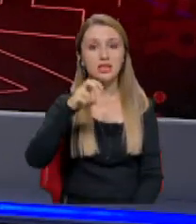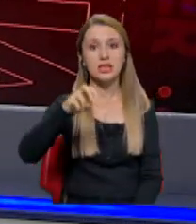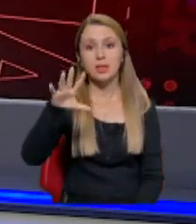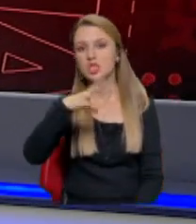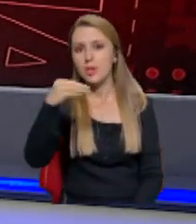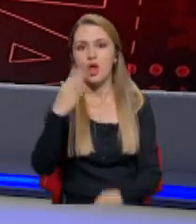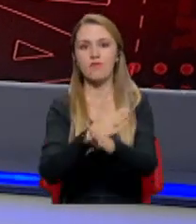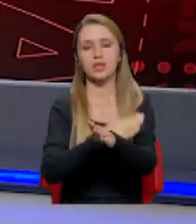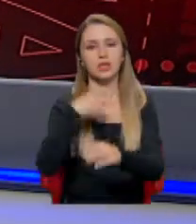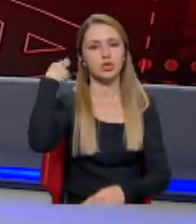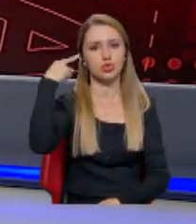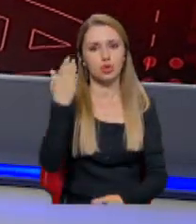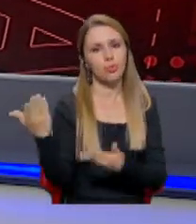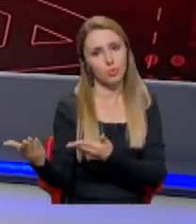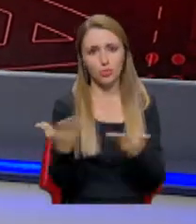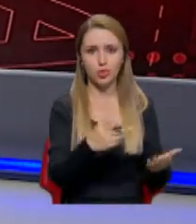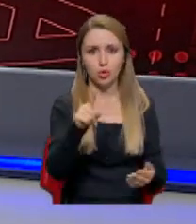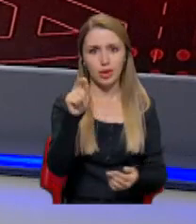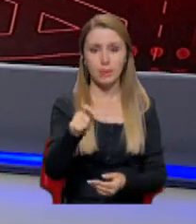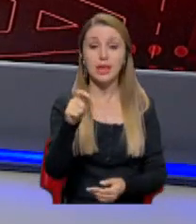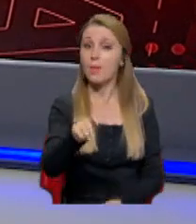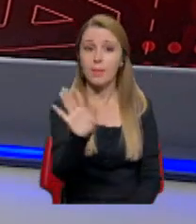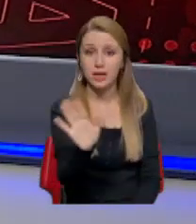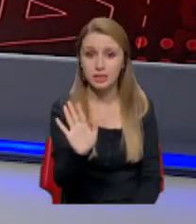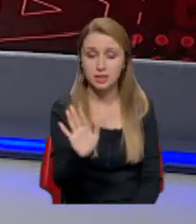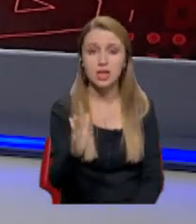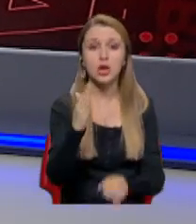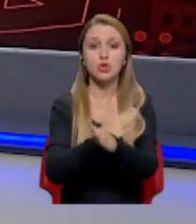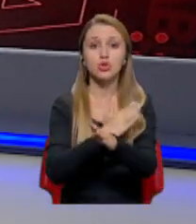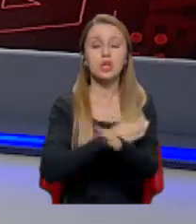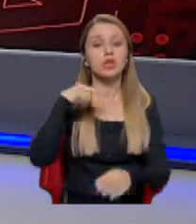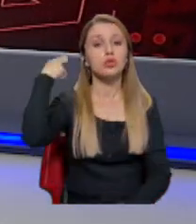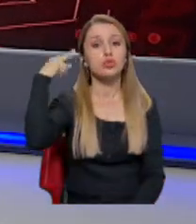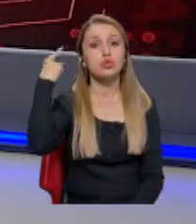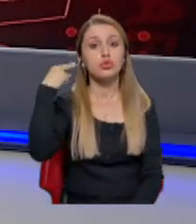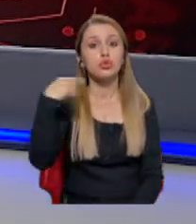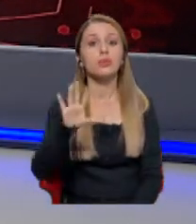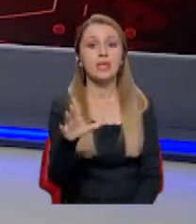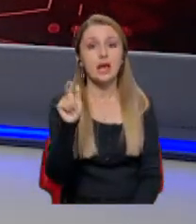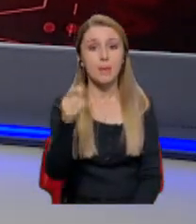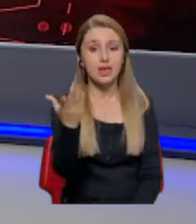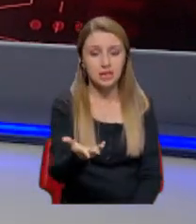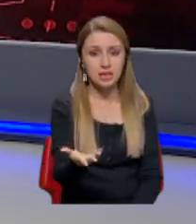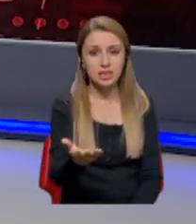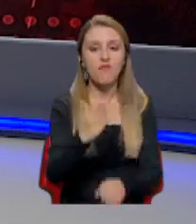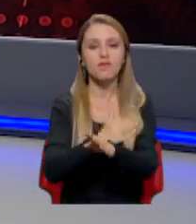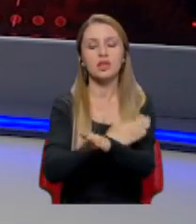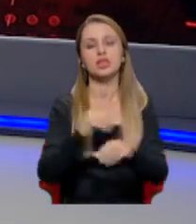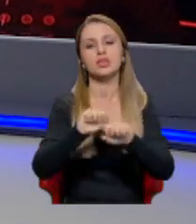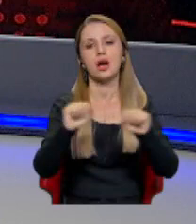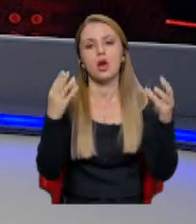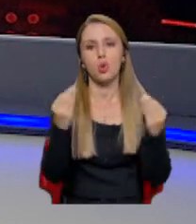85 milyon düşünüyorum. Buyurun onu yapın. Yapamazsınız ama yurttaşı düşünmeden hareket ederseniz olan yurttaşı